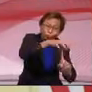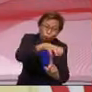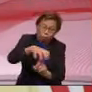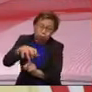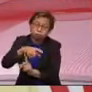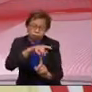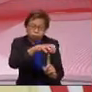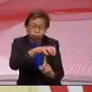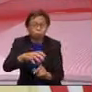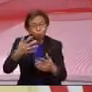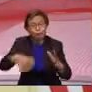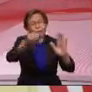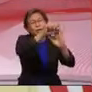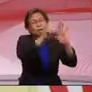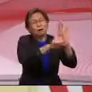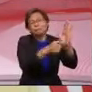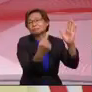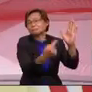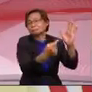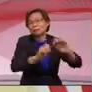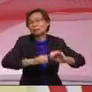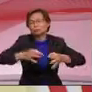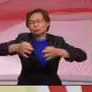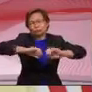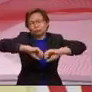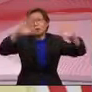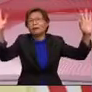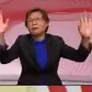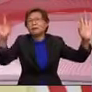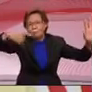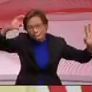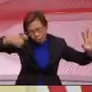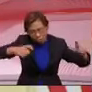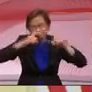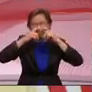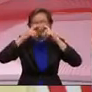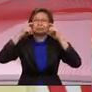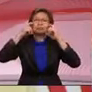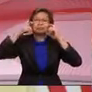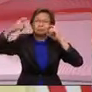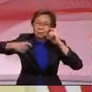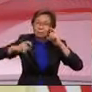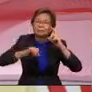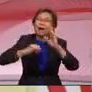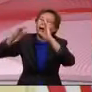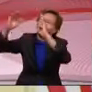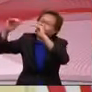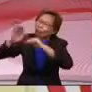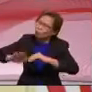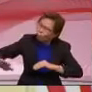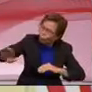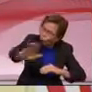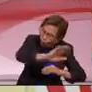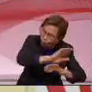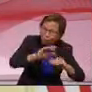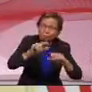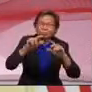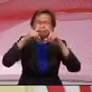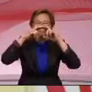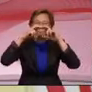dah dijelaskan bahawa mesti memakai topeng muka. Jadi saya harap mereka memakai topeng